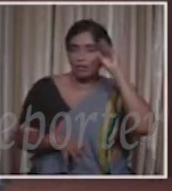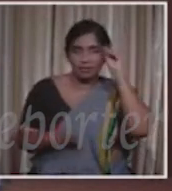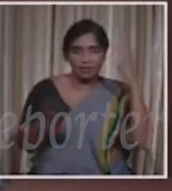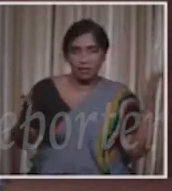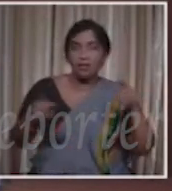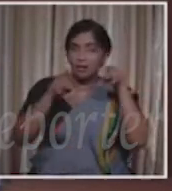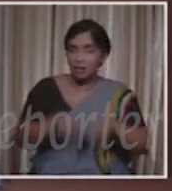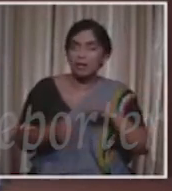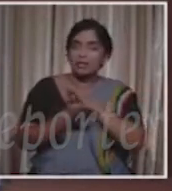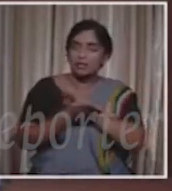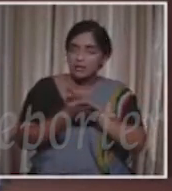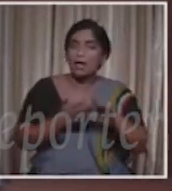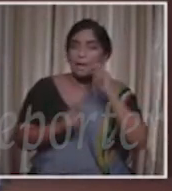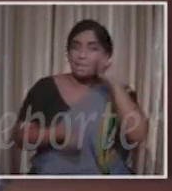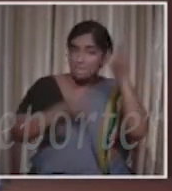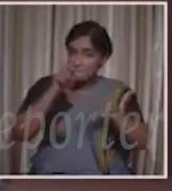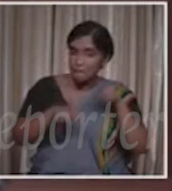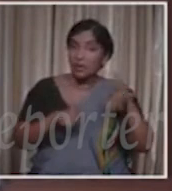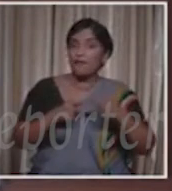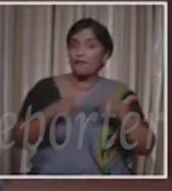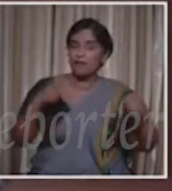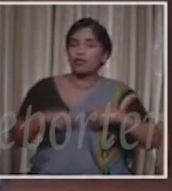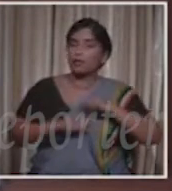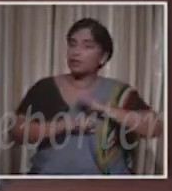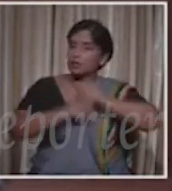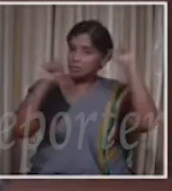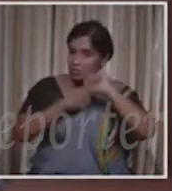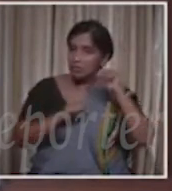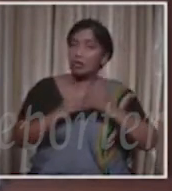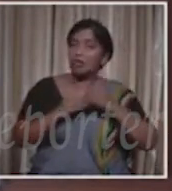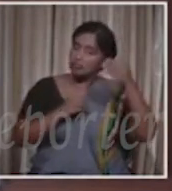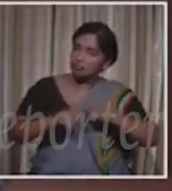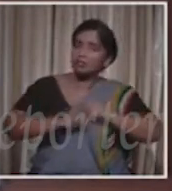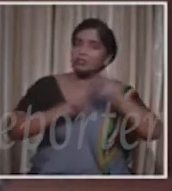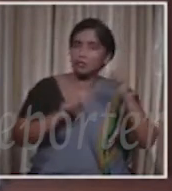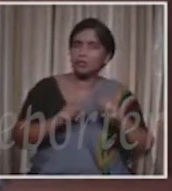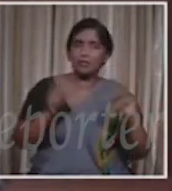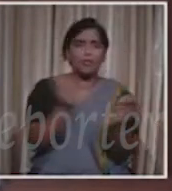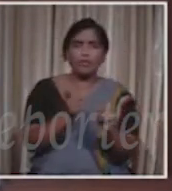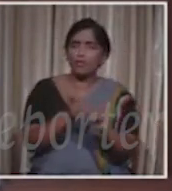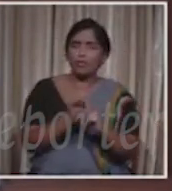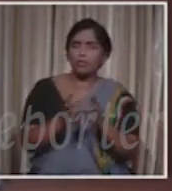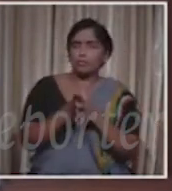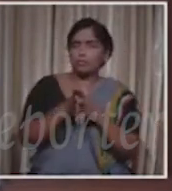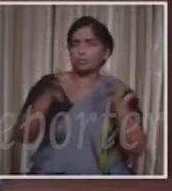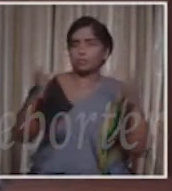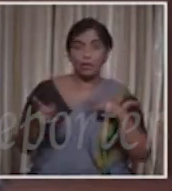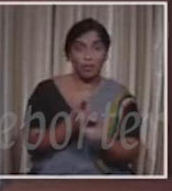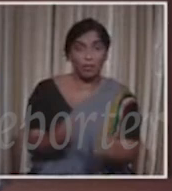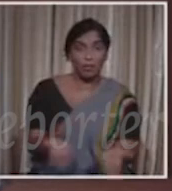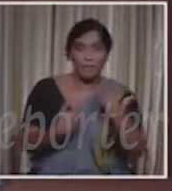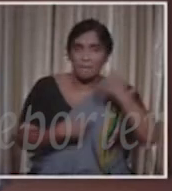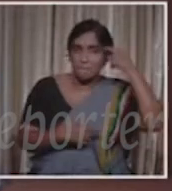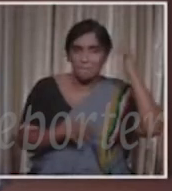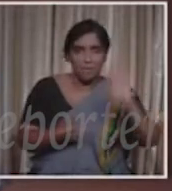එහෙම වේදනාවක් දැනෙන්නේ නැති මිනිස්සු එනිසා මේ රට සාමාන්‍ය පුරවැසියන් ඒකට විරුද්ධ උද්ඝෝෂණය කරා ඉස්සරහට ආවා ඒක ප්‍රචණ්ඩත්වයක් දැක්ක වර්ධනය වුණා